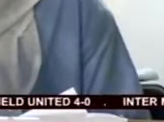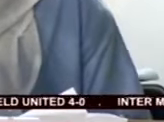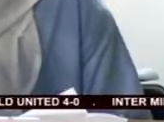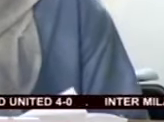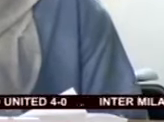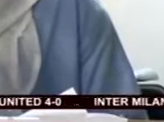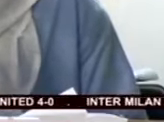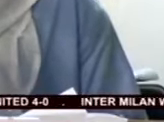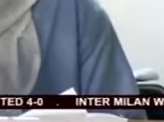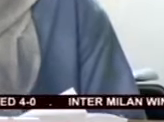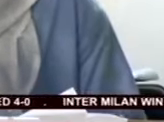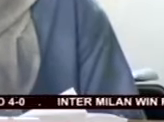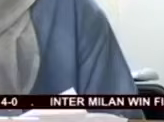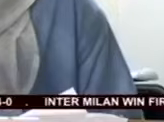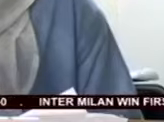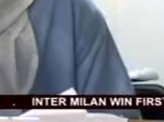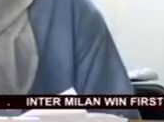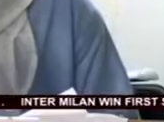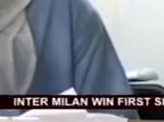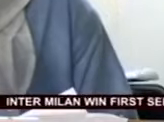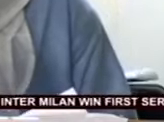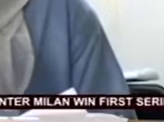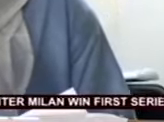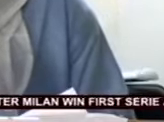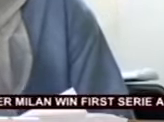minunata wotada fo karambung